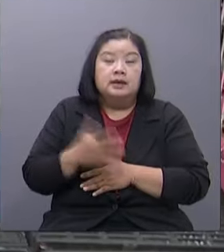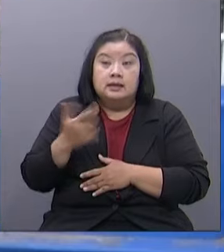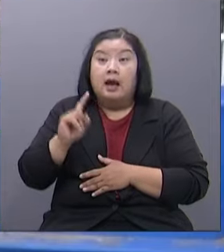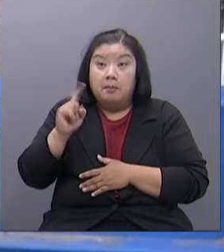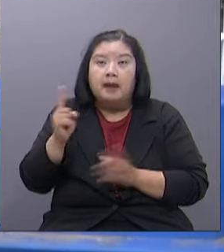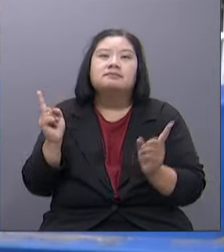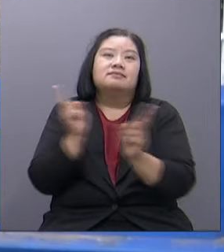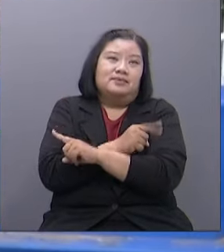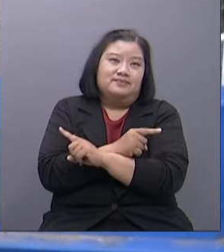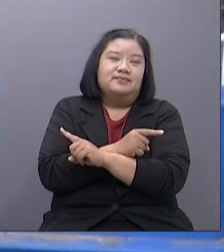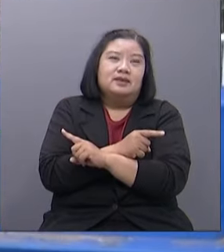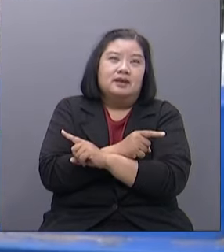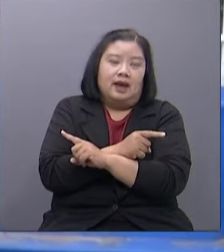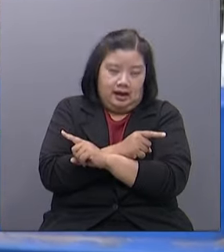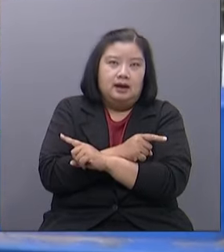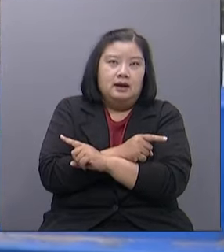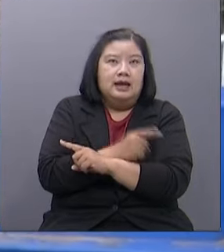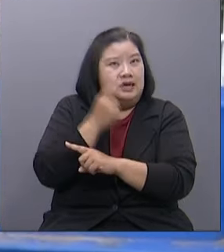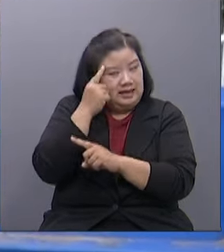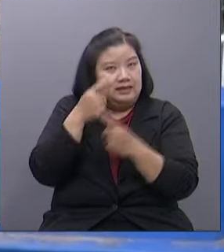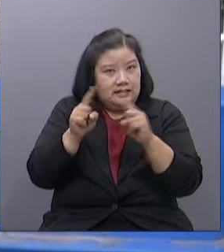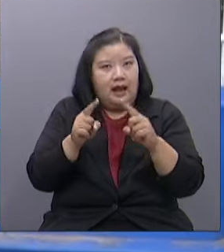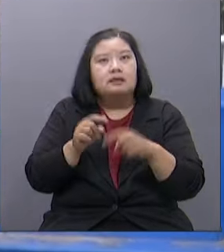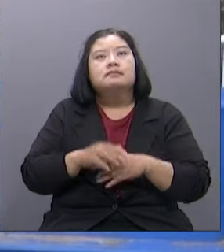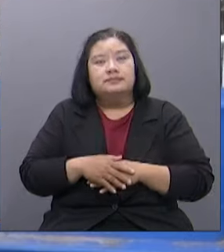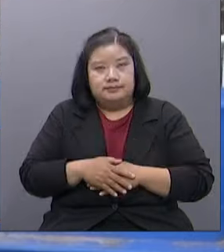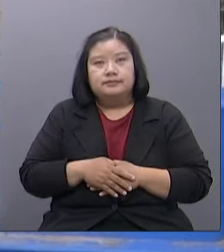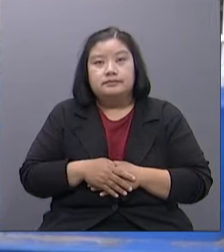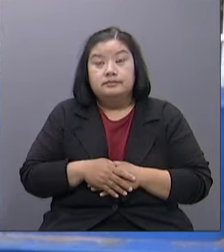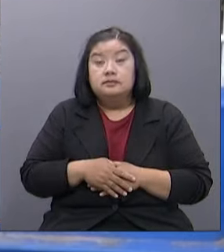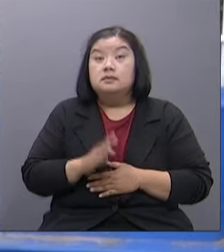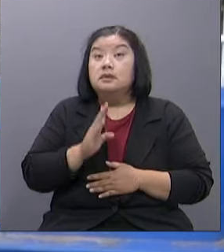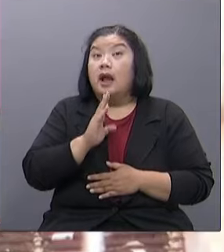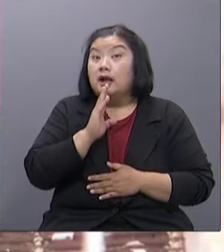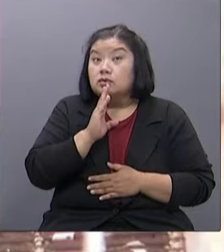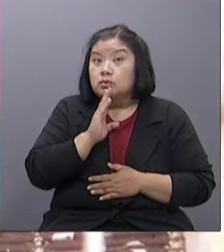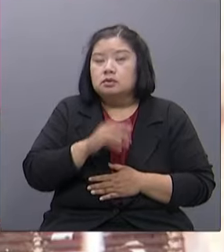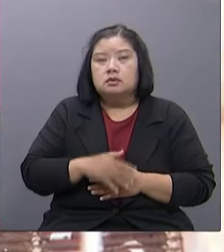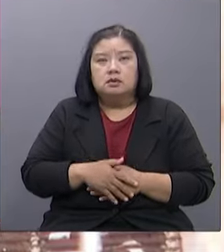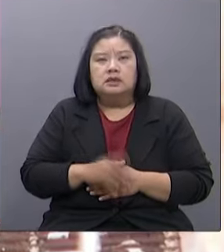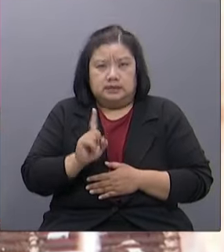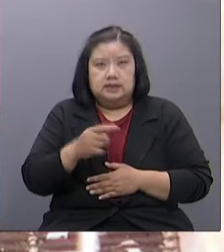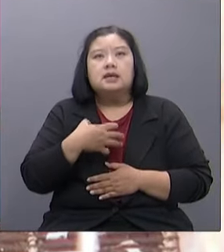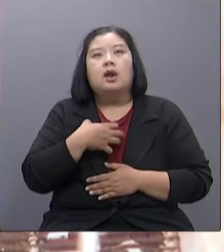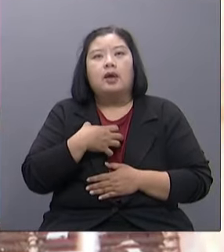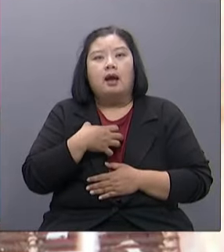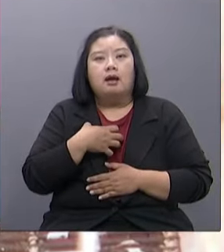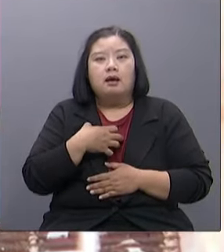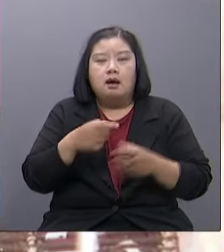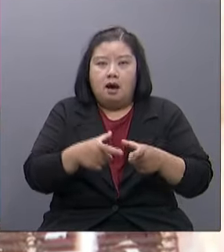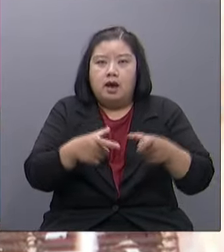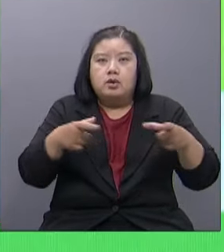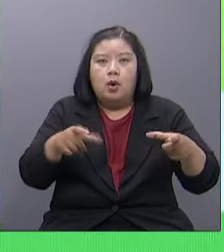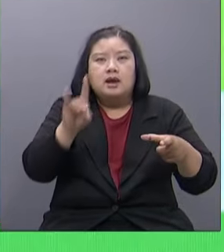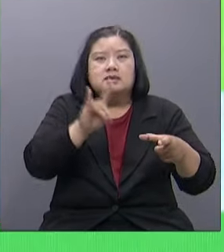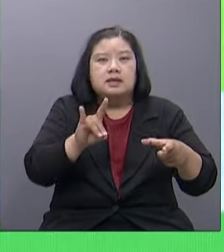เพราะฉะนั้นเนี่ยเรื่องนี้เมี 2มุมอืนะคะแต่ว่าถ้ายิ่งมีโอกาสจะเพิ่มพื้นที่ในความเป็นจริงแล้วเนี่ยสัตว์ควรจะ